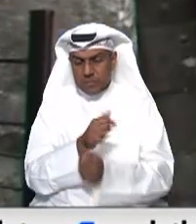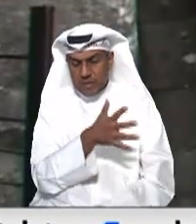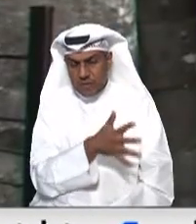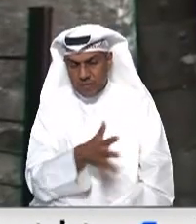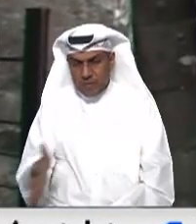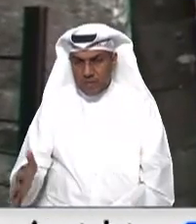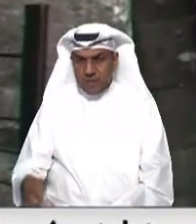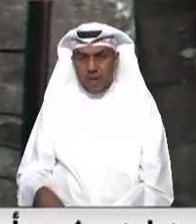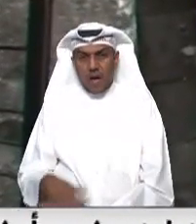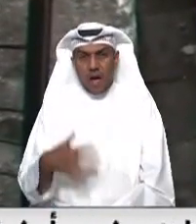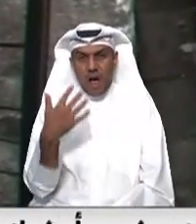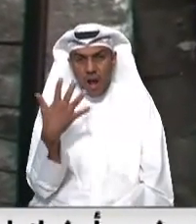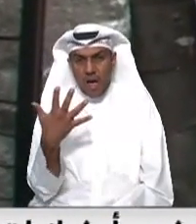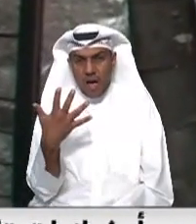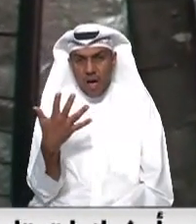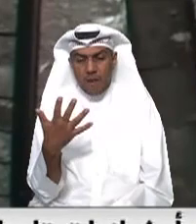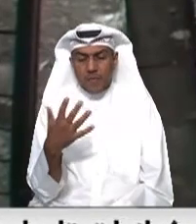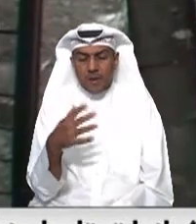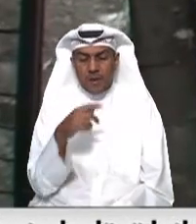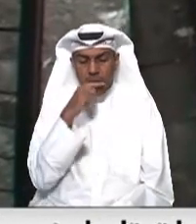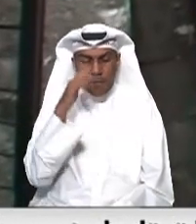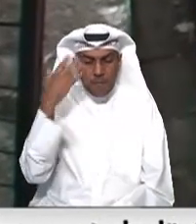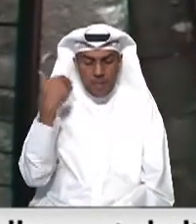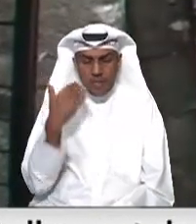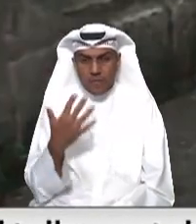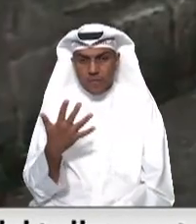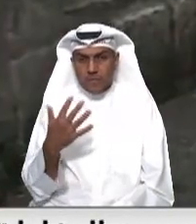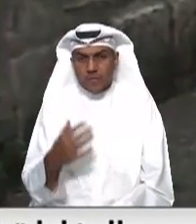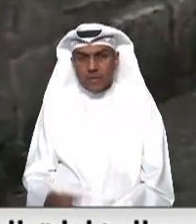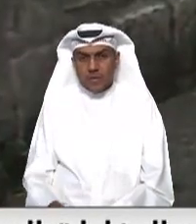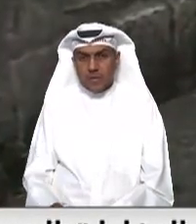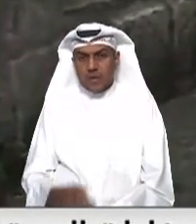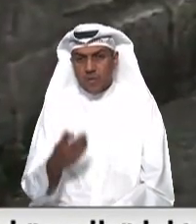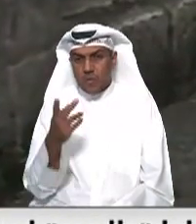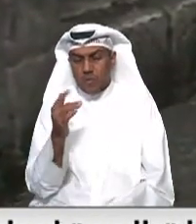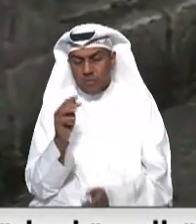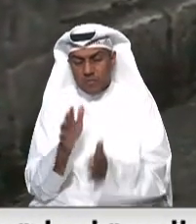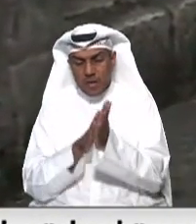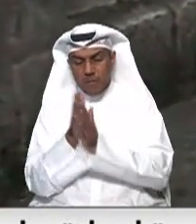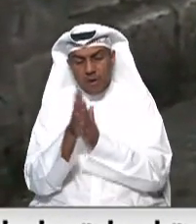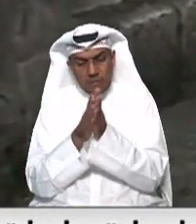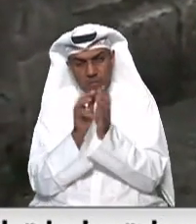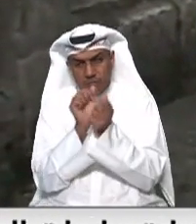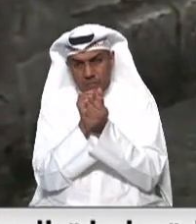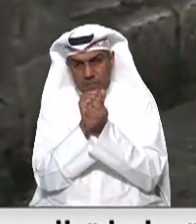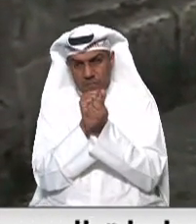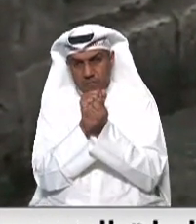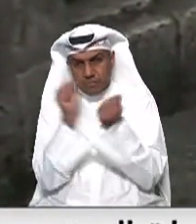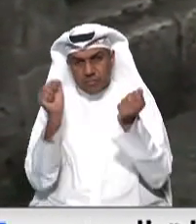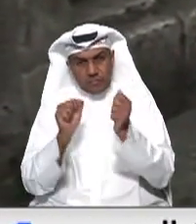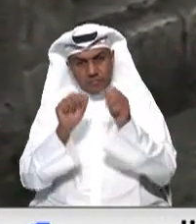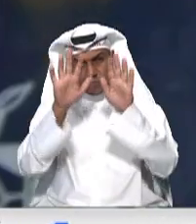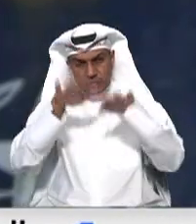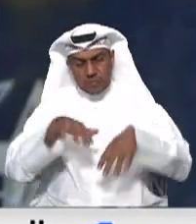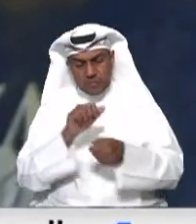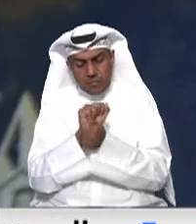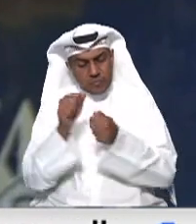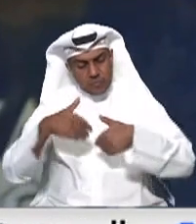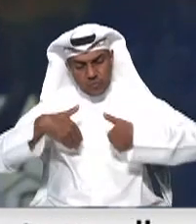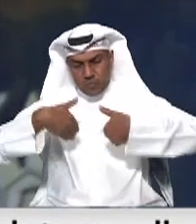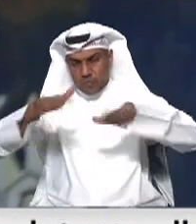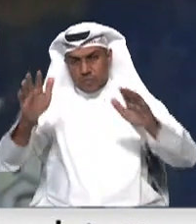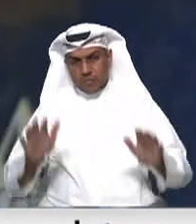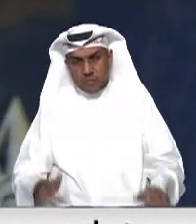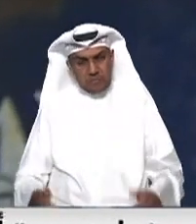نساء بالإضافة إلى 7 أجانب أفرجت عنهم المقاومة كبادرة حسن نية وهم غير